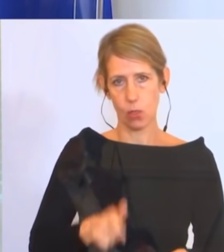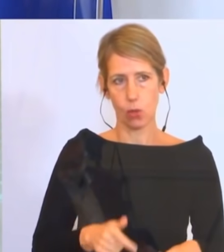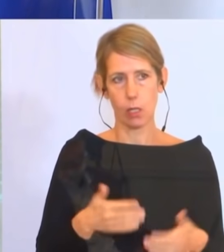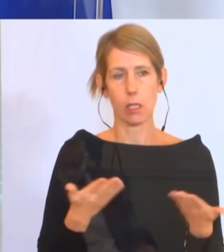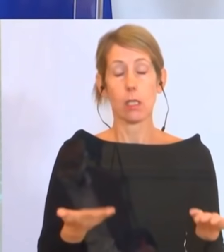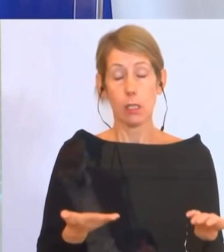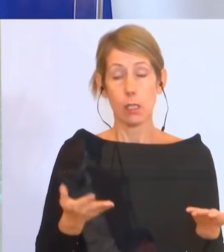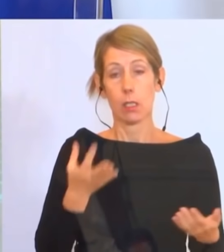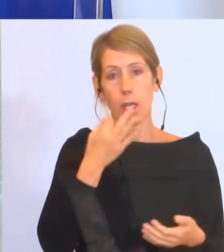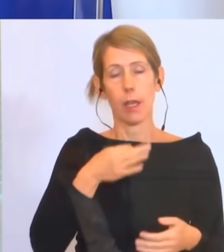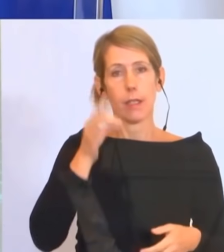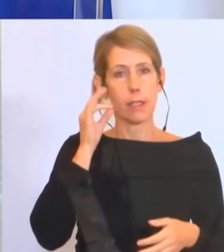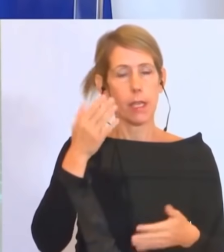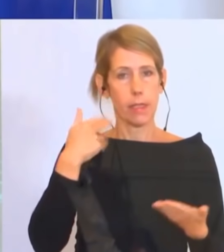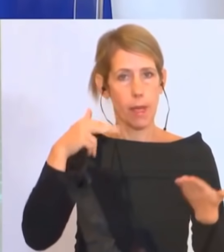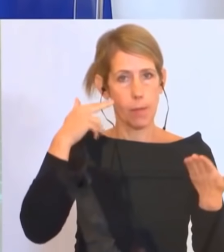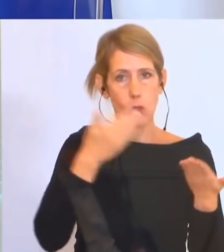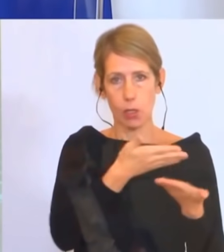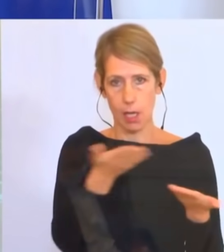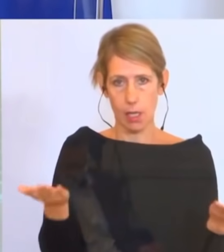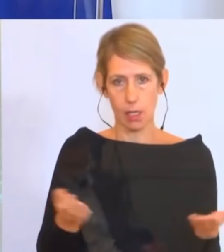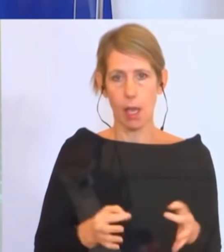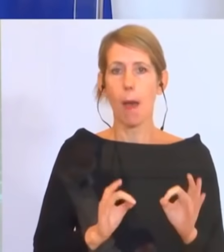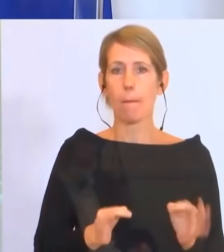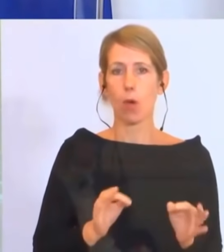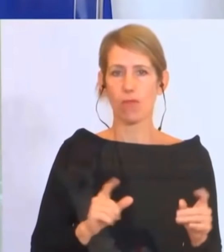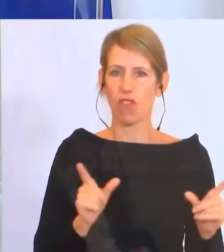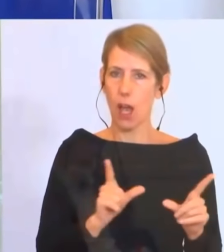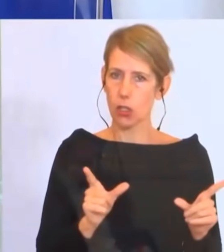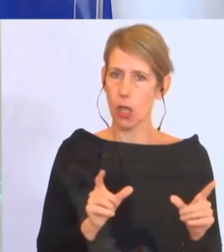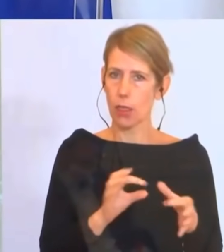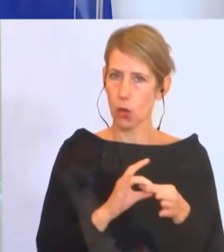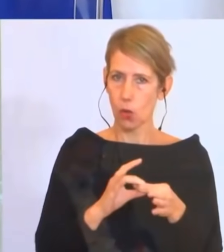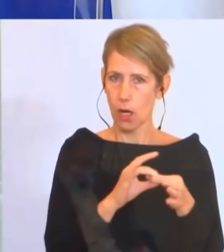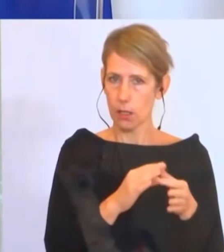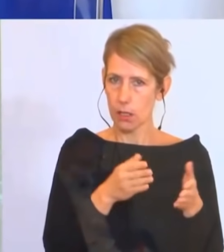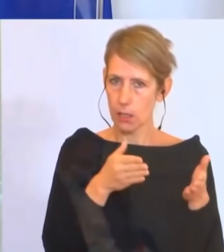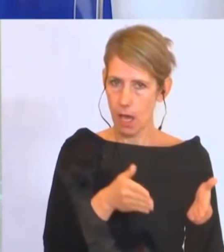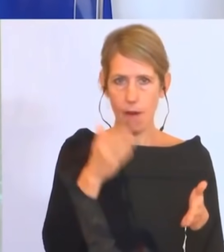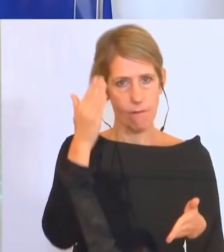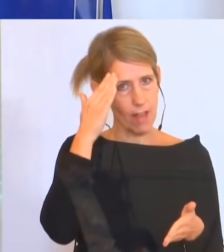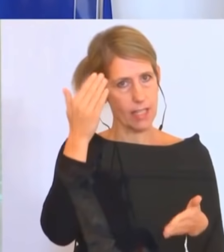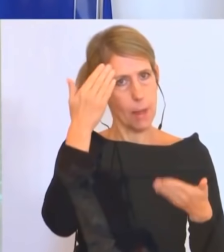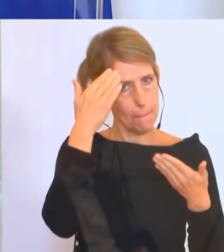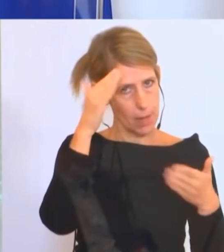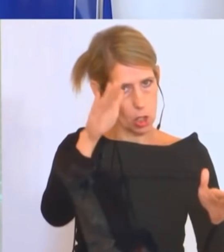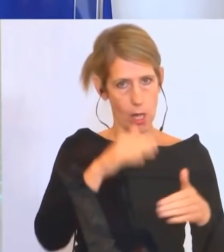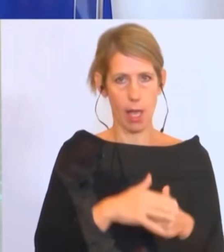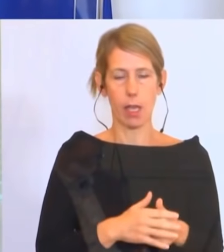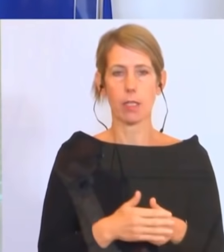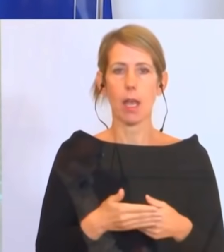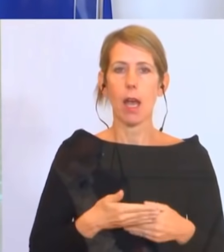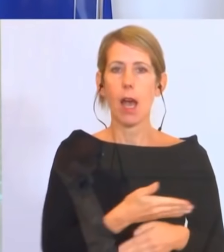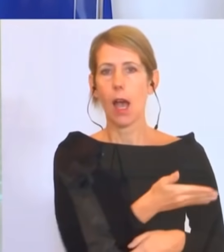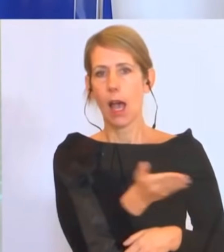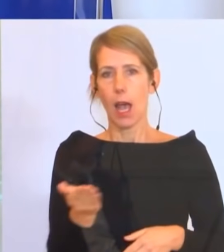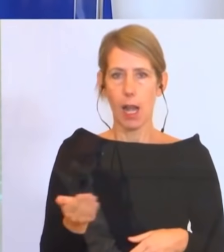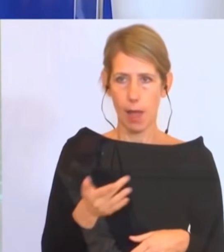Herren, die professionellen Veranstaltungsorganisatoren wissen Bescheid. Das betrifft alle